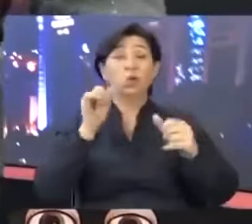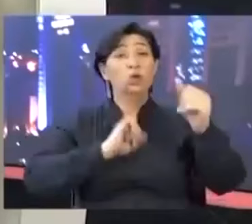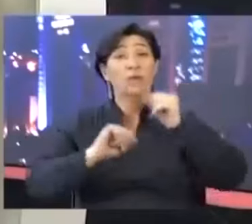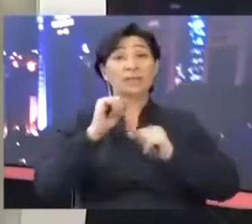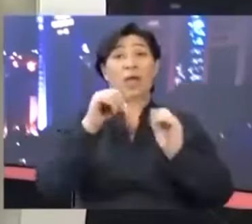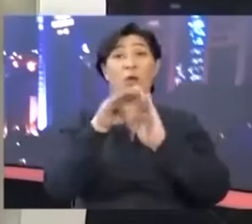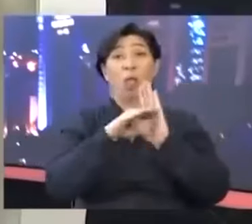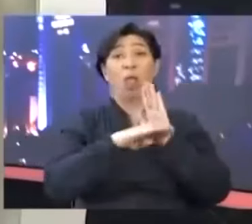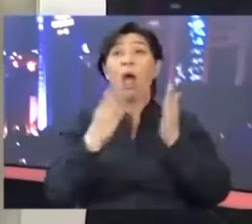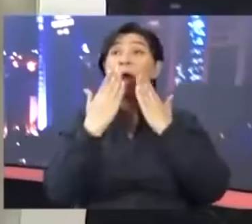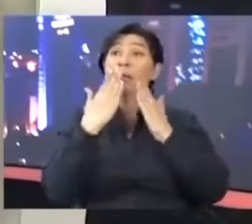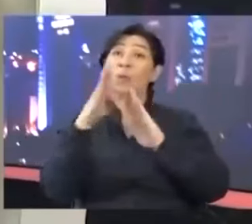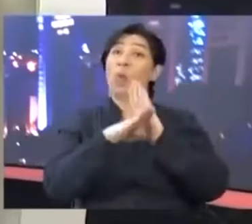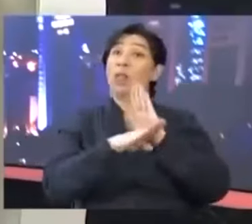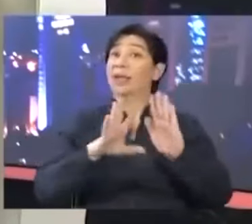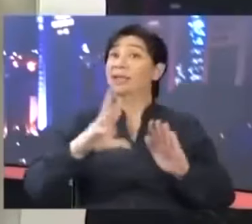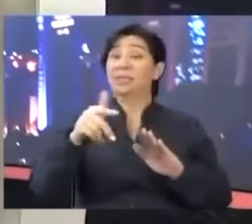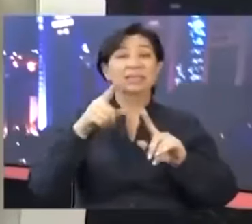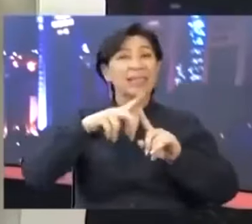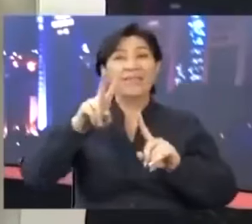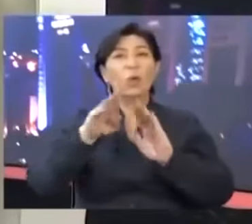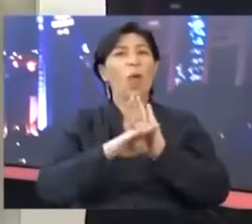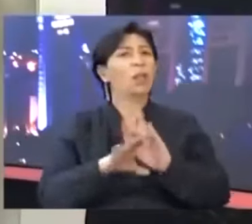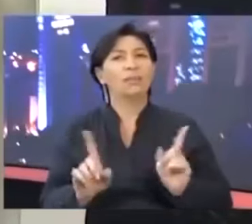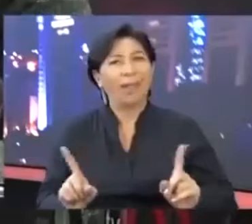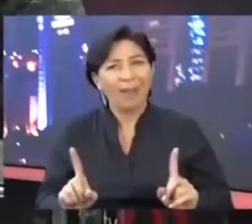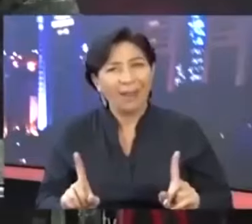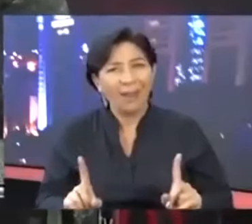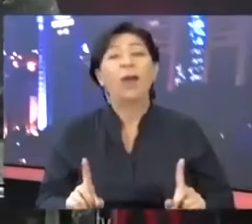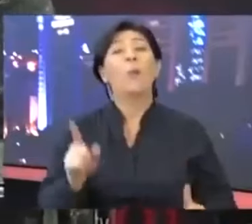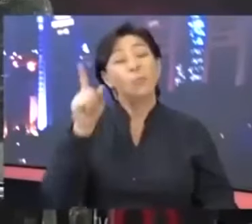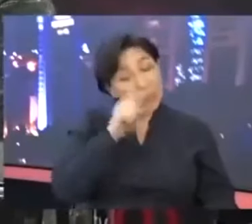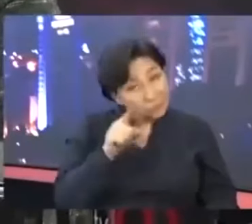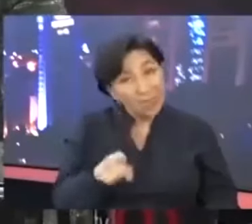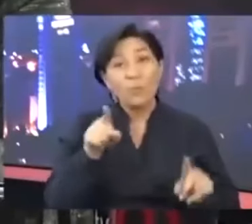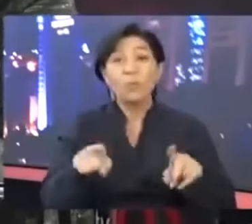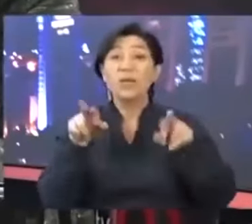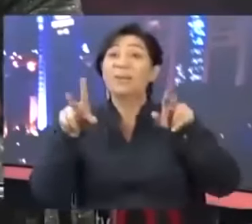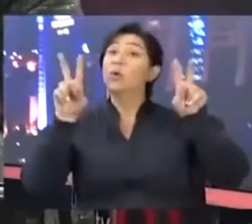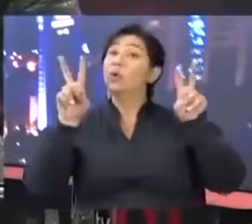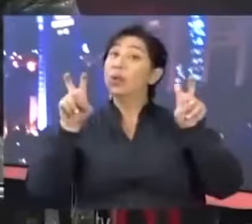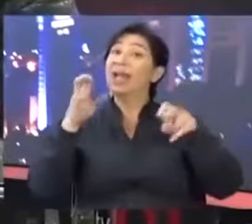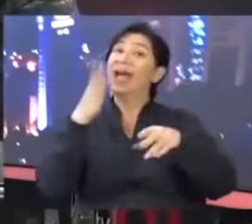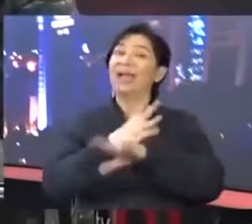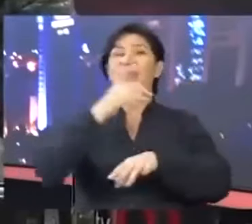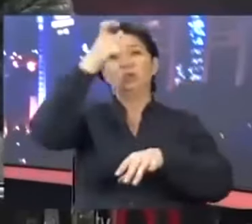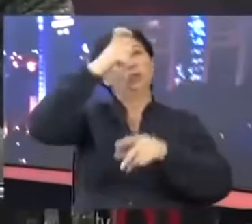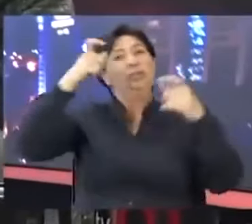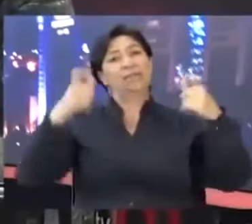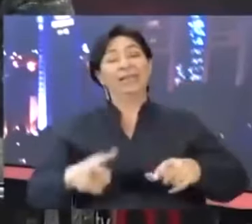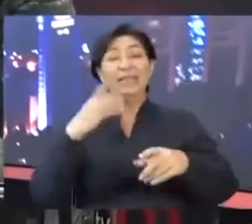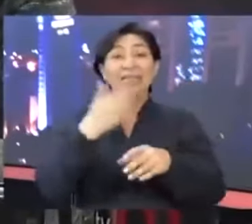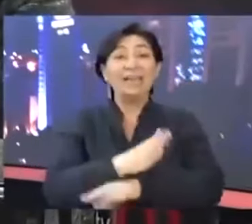kuralları akademik kuralları geçerli Medya kuralları değil Dolayısıyla aslında böyle konuların hakikaten ülkemizde